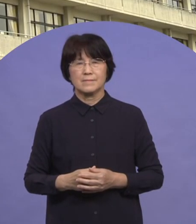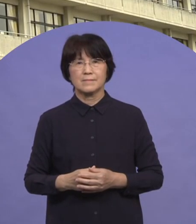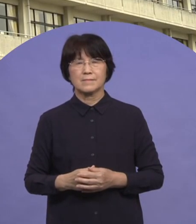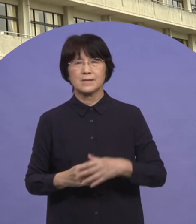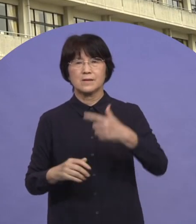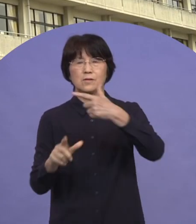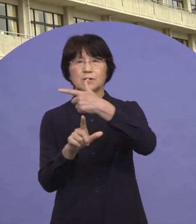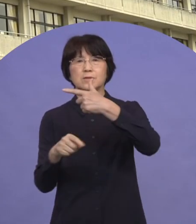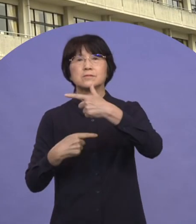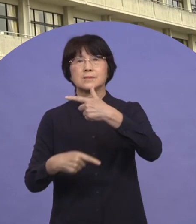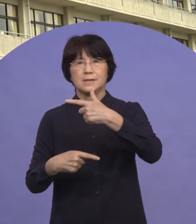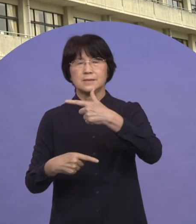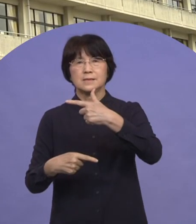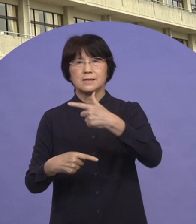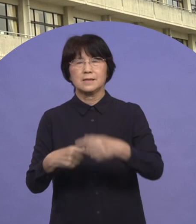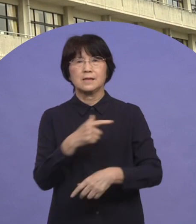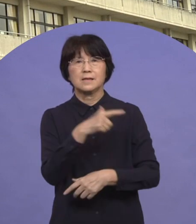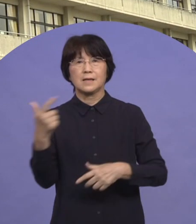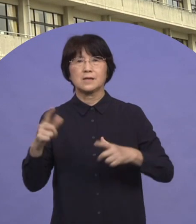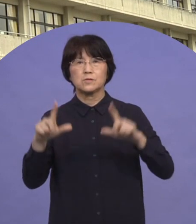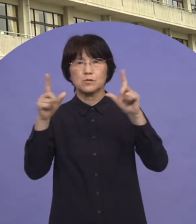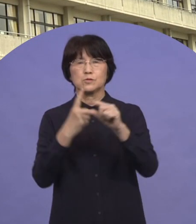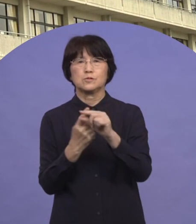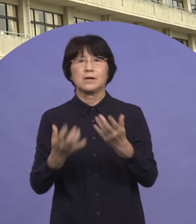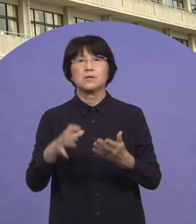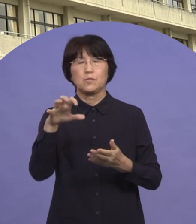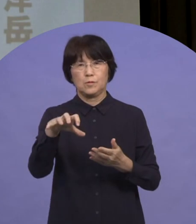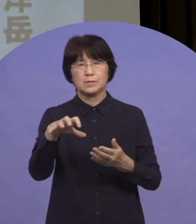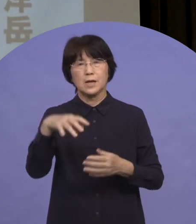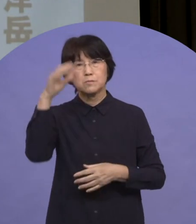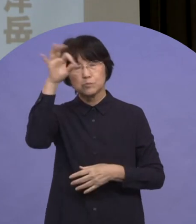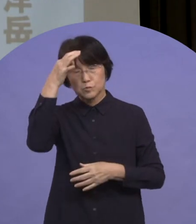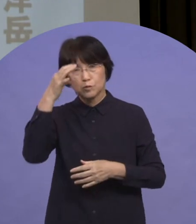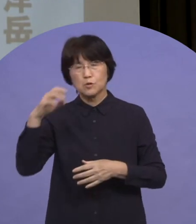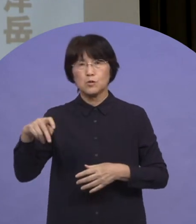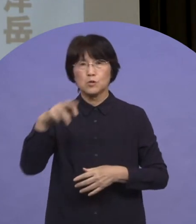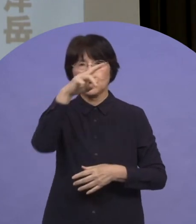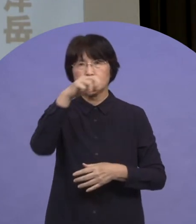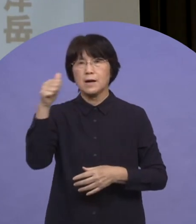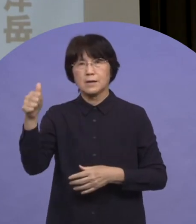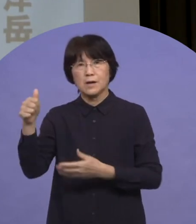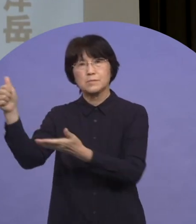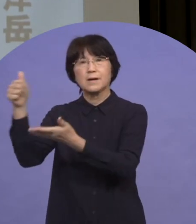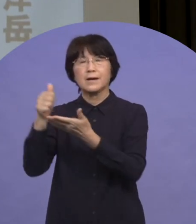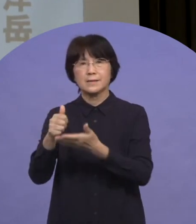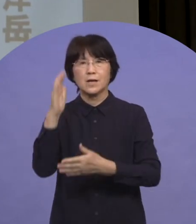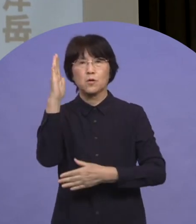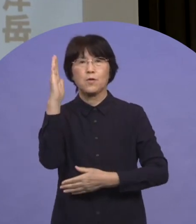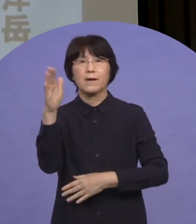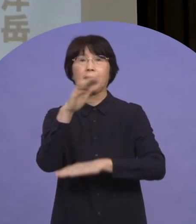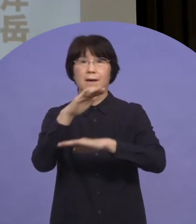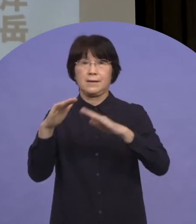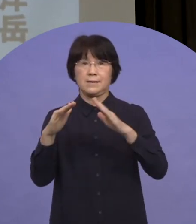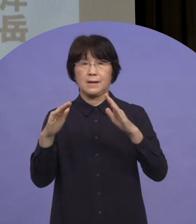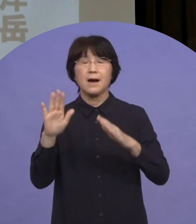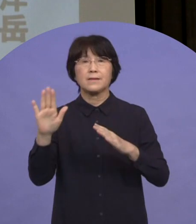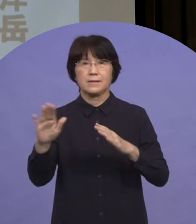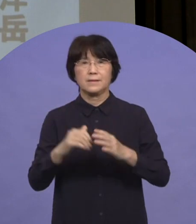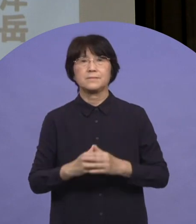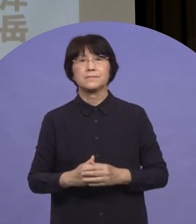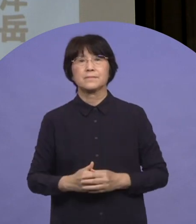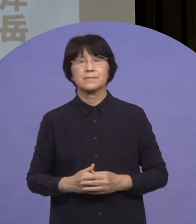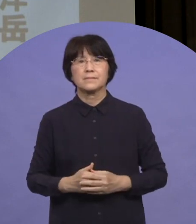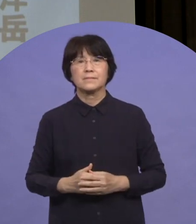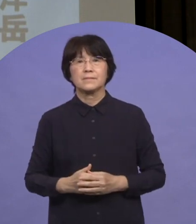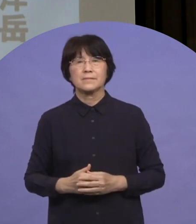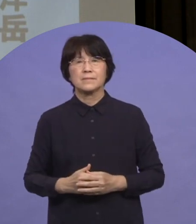6月1日大東中学校でプロ登山家を迎えた講演会が行われました。